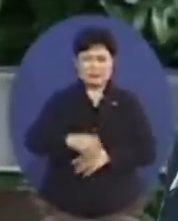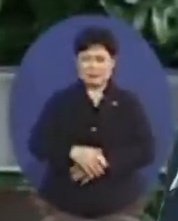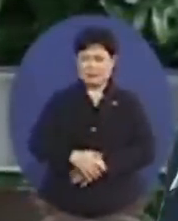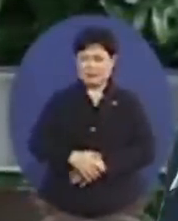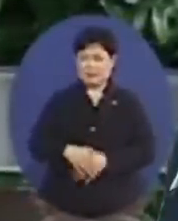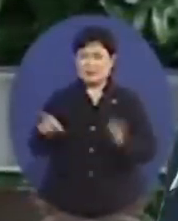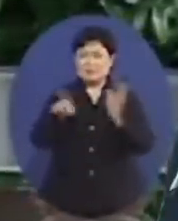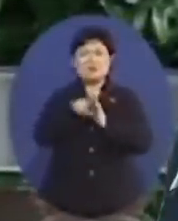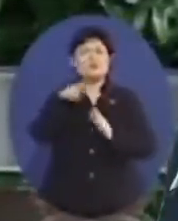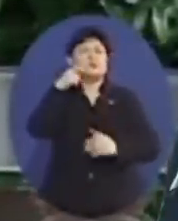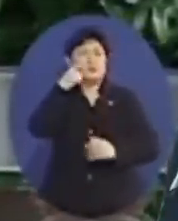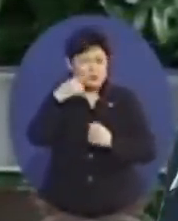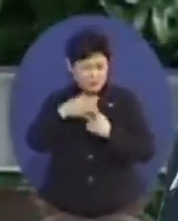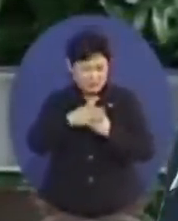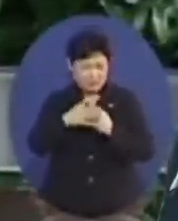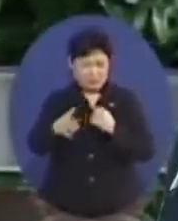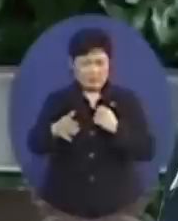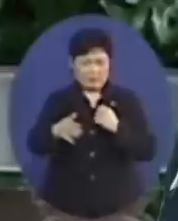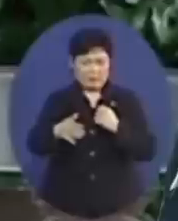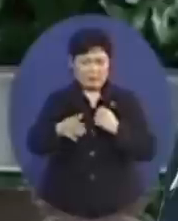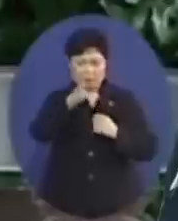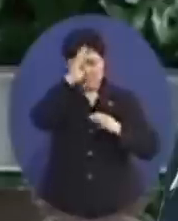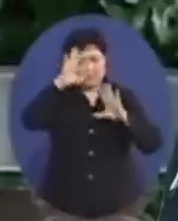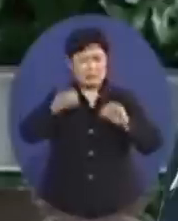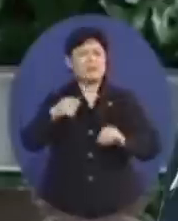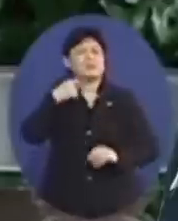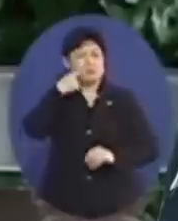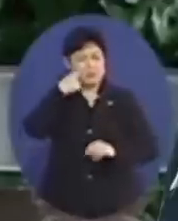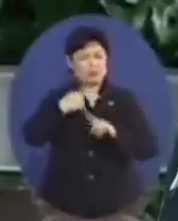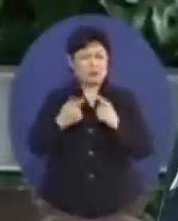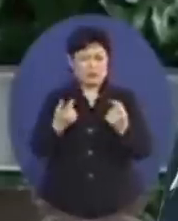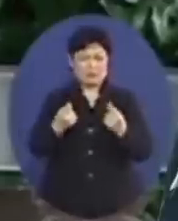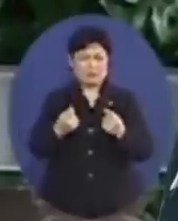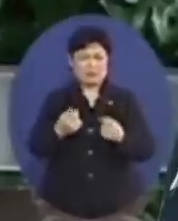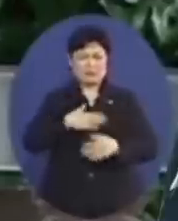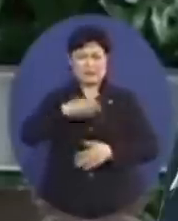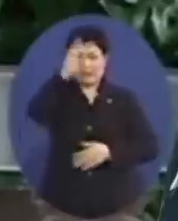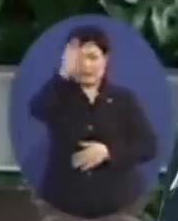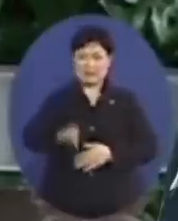안 믿어지는 거 참 절단입니다. 제가 서대문에서